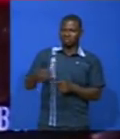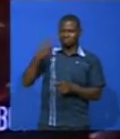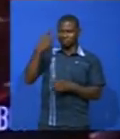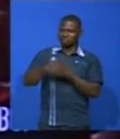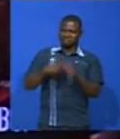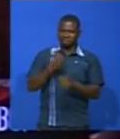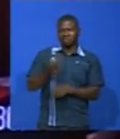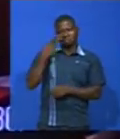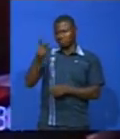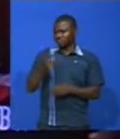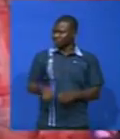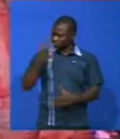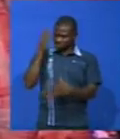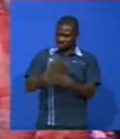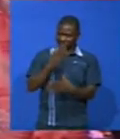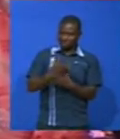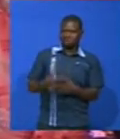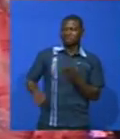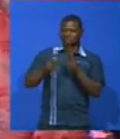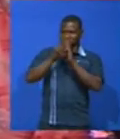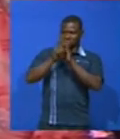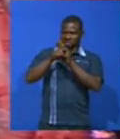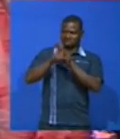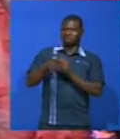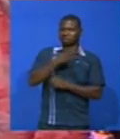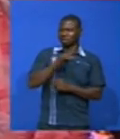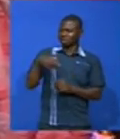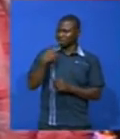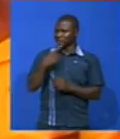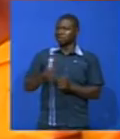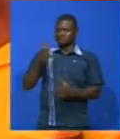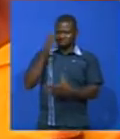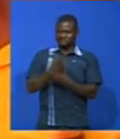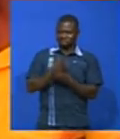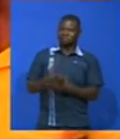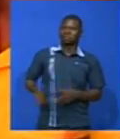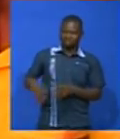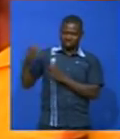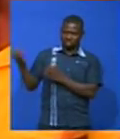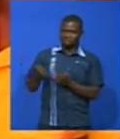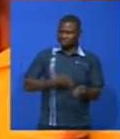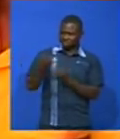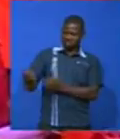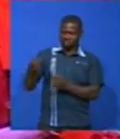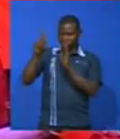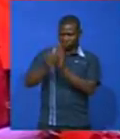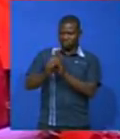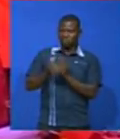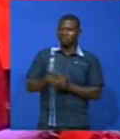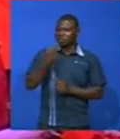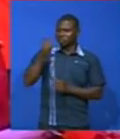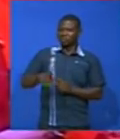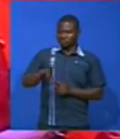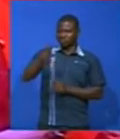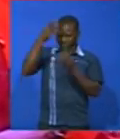attaques parasitaires qui hypothèquent les opportunités d'exportation. Il faut donc trouver des solutions. Nous